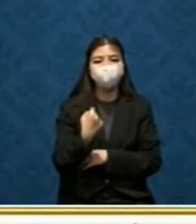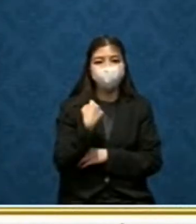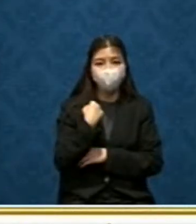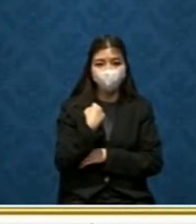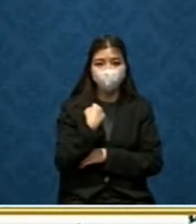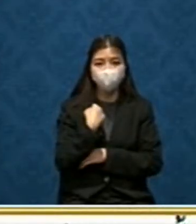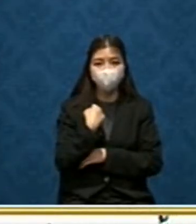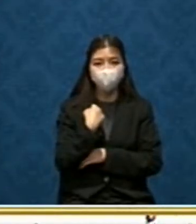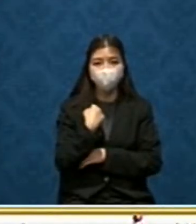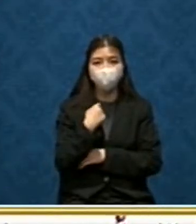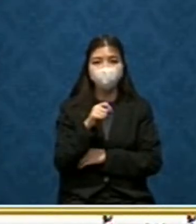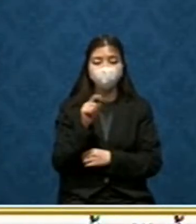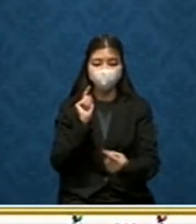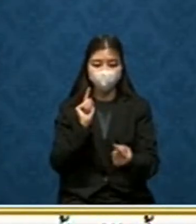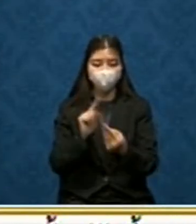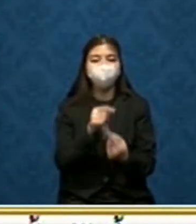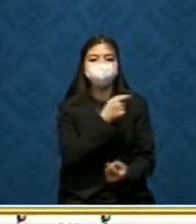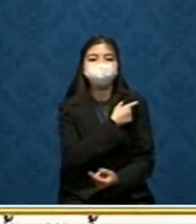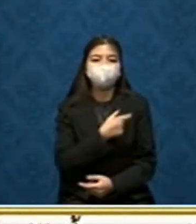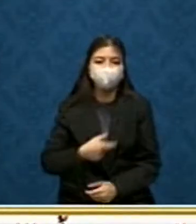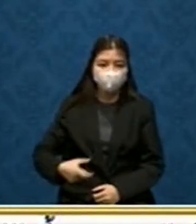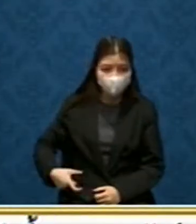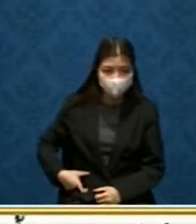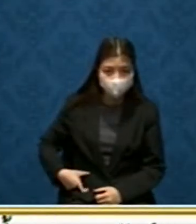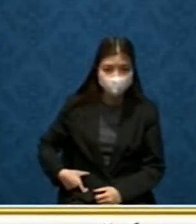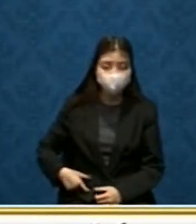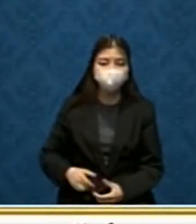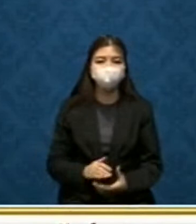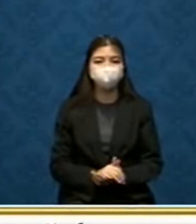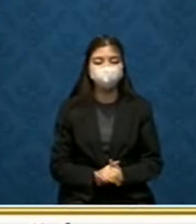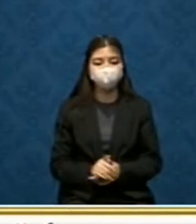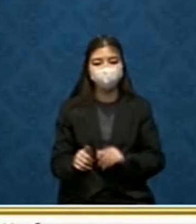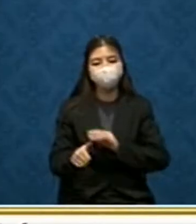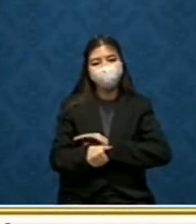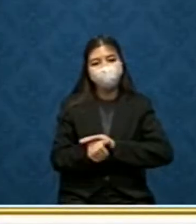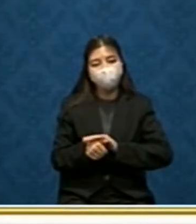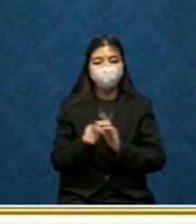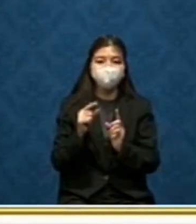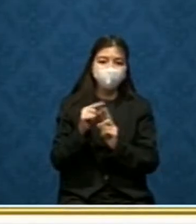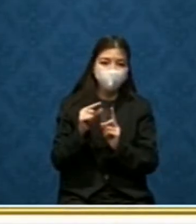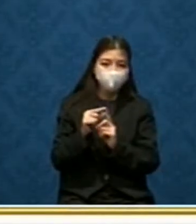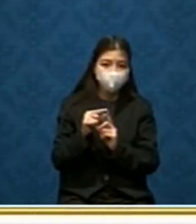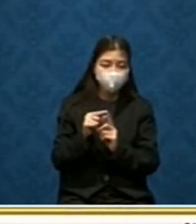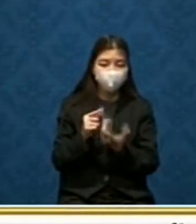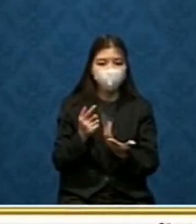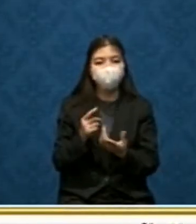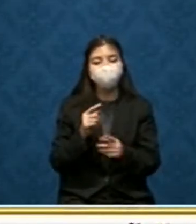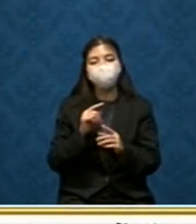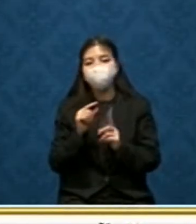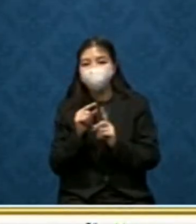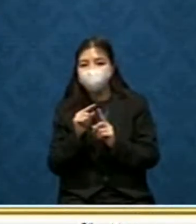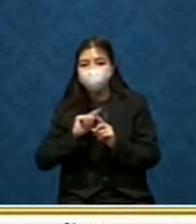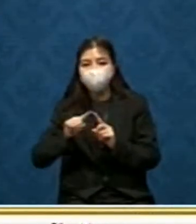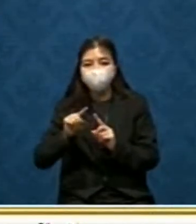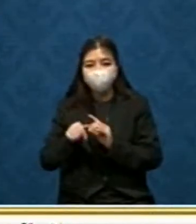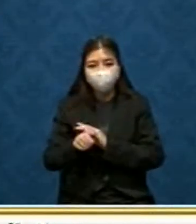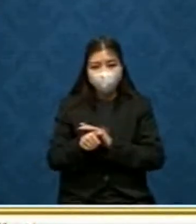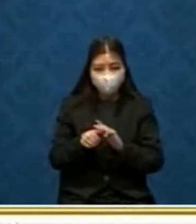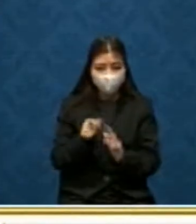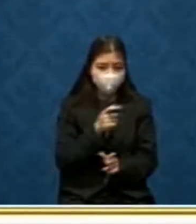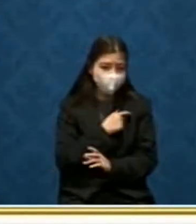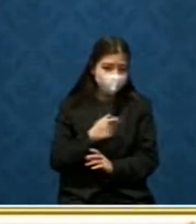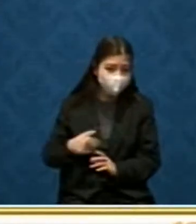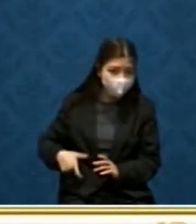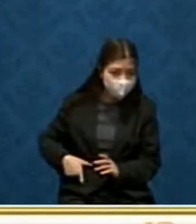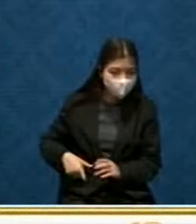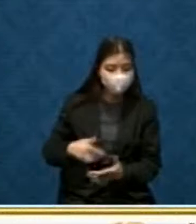นาด ไปถงสราบัเบืองสูงแอบอ้าง ไปสร้างภาพ ให้คนเข้าใจว่า สราบัเบืองสูงนี่